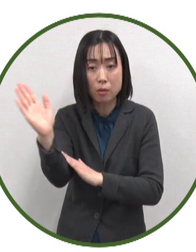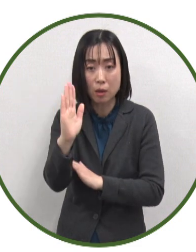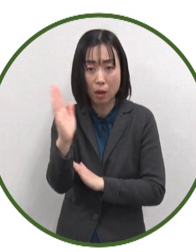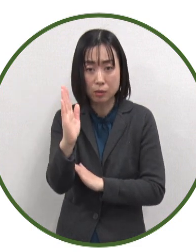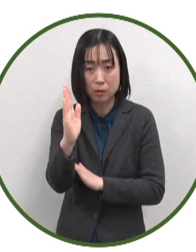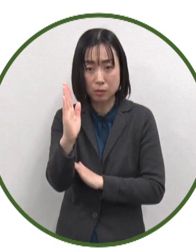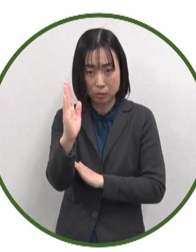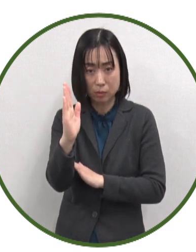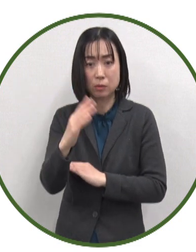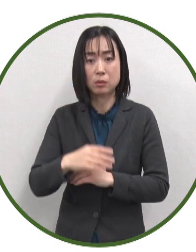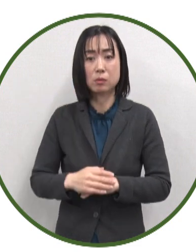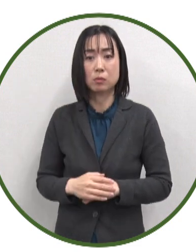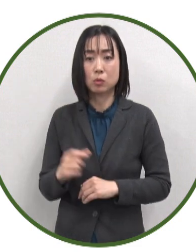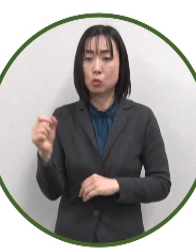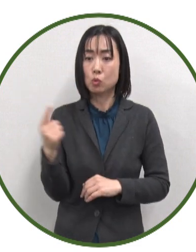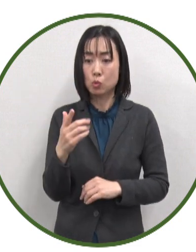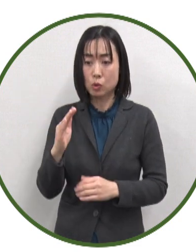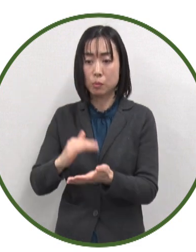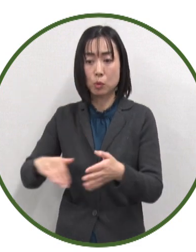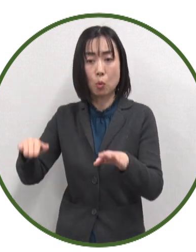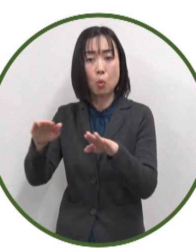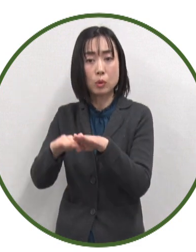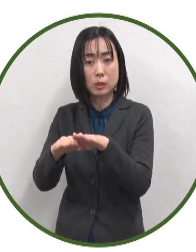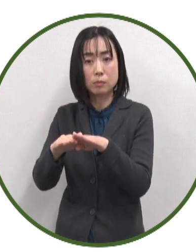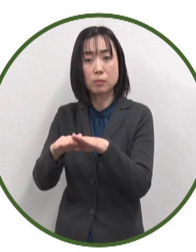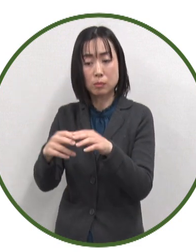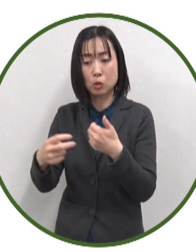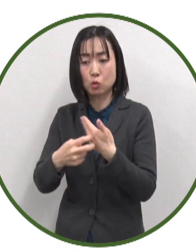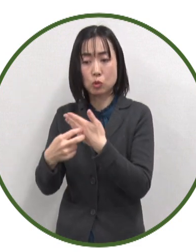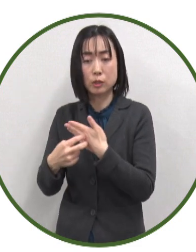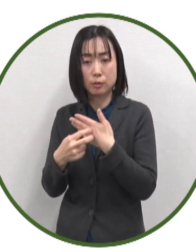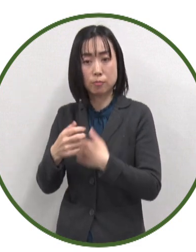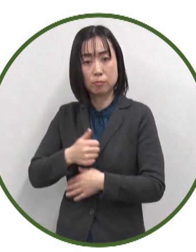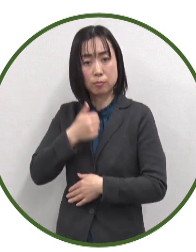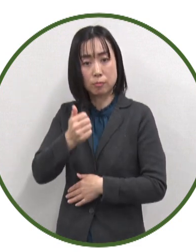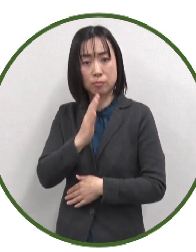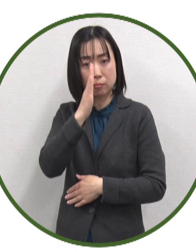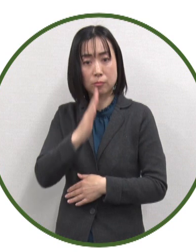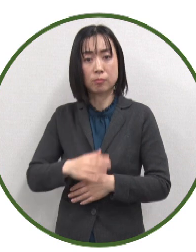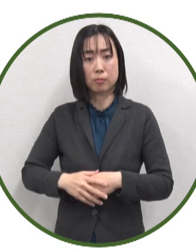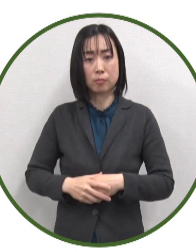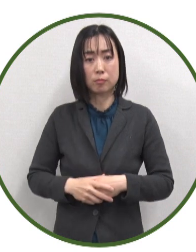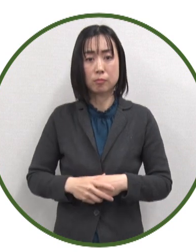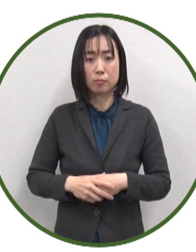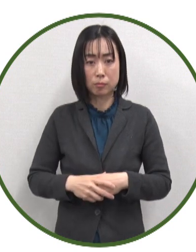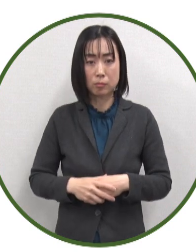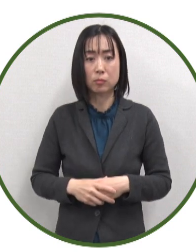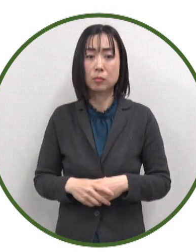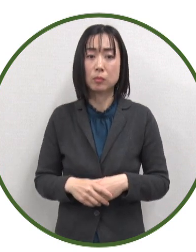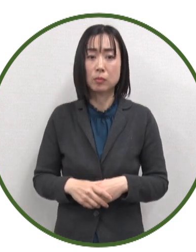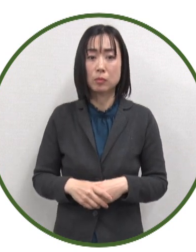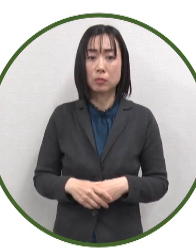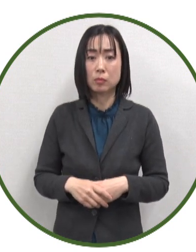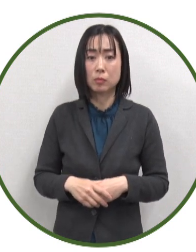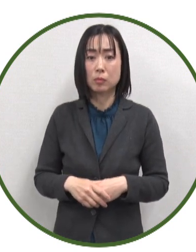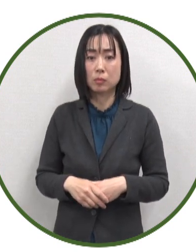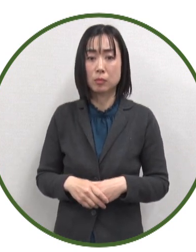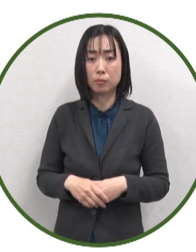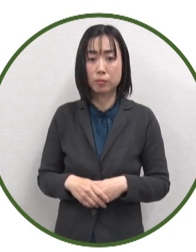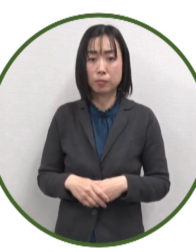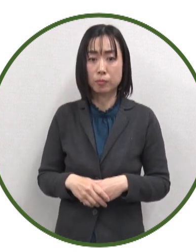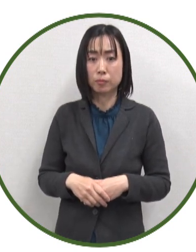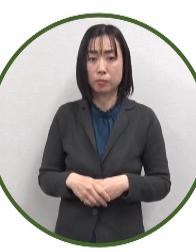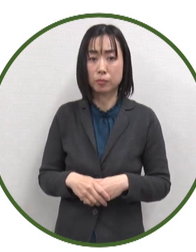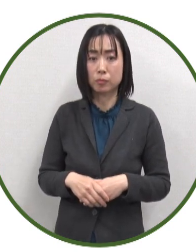いてすぐに医療機関を受診してください。でこれは直近のですね、医療機関